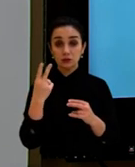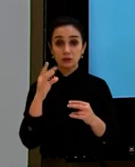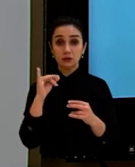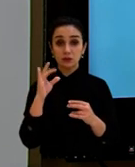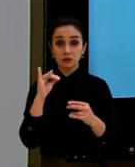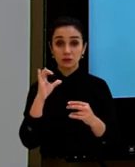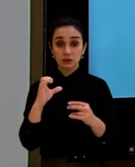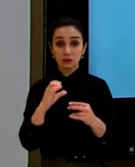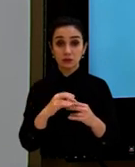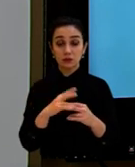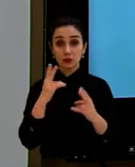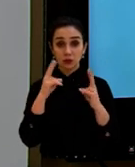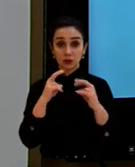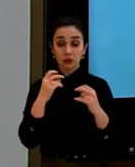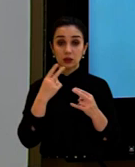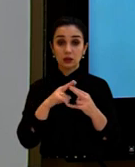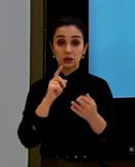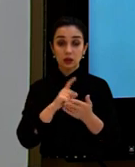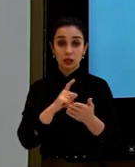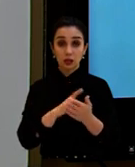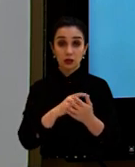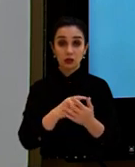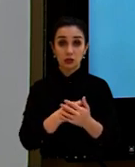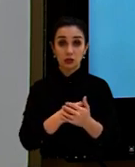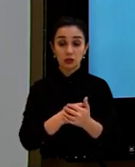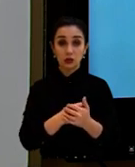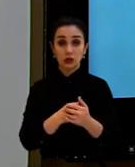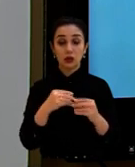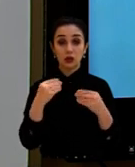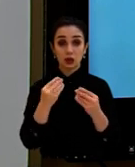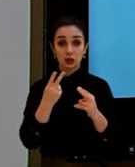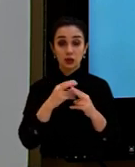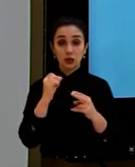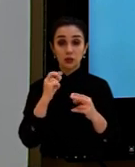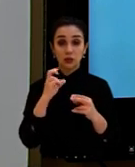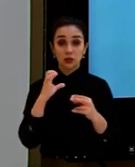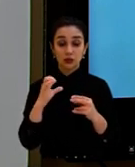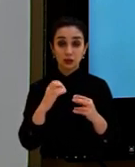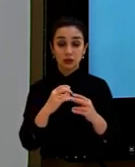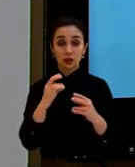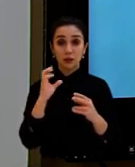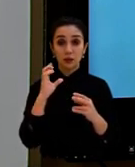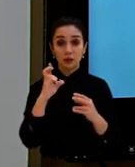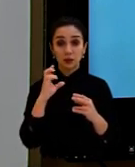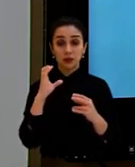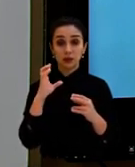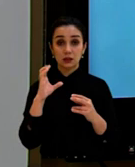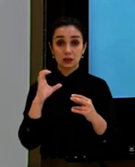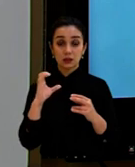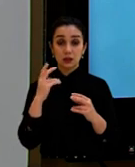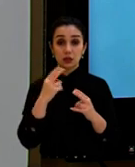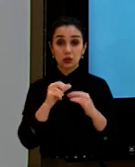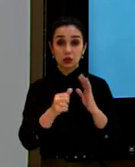радиуса. Рассмотрим задачу. Дан треугольник АБС. БС –